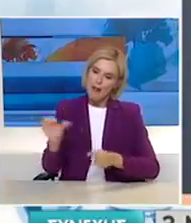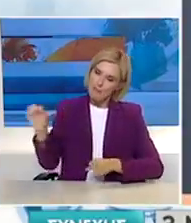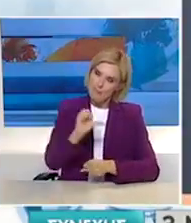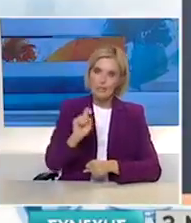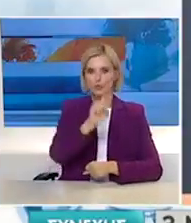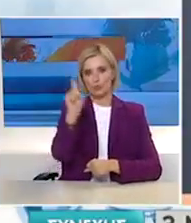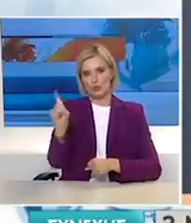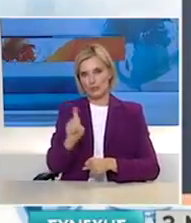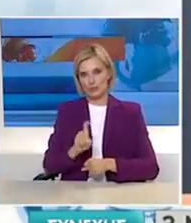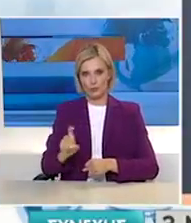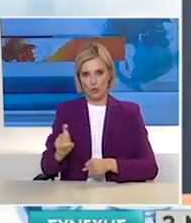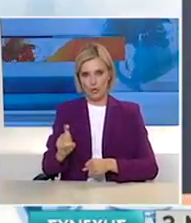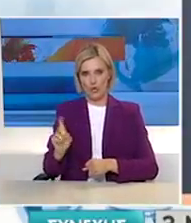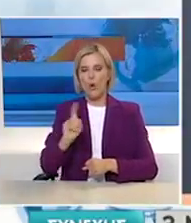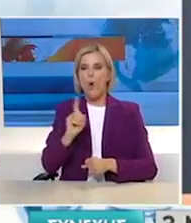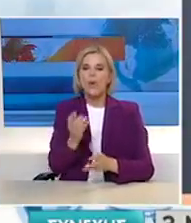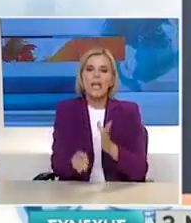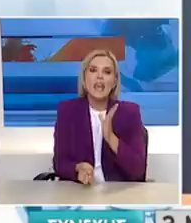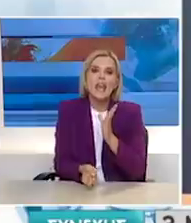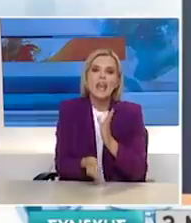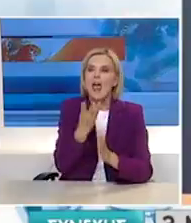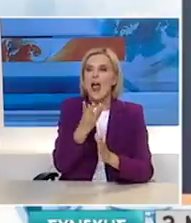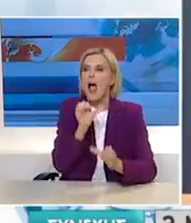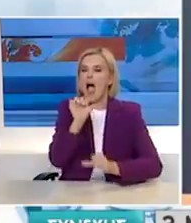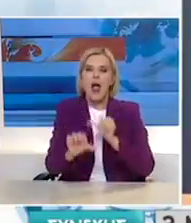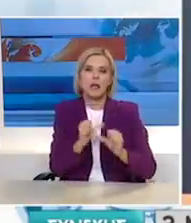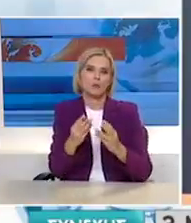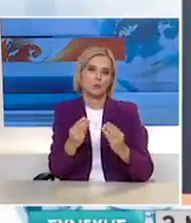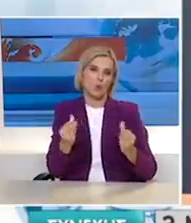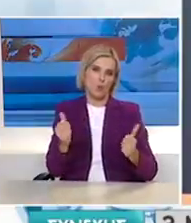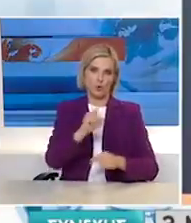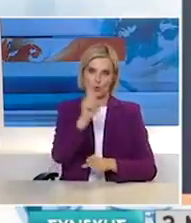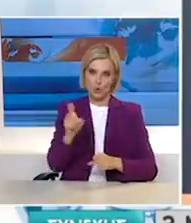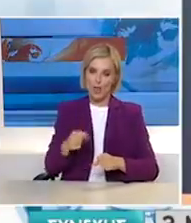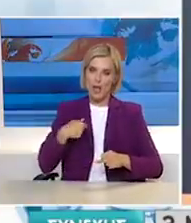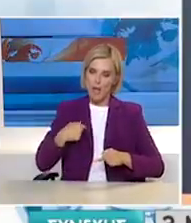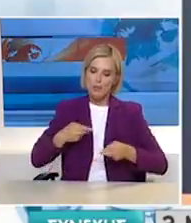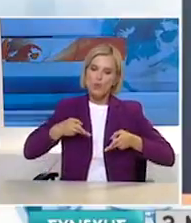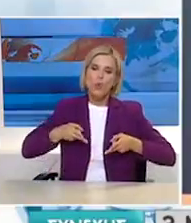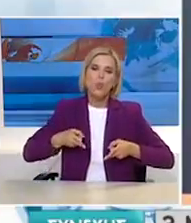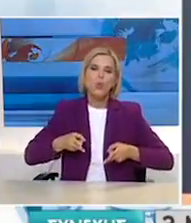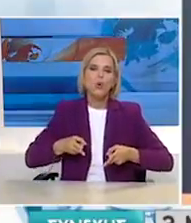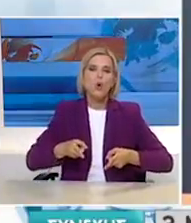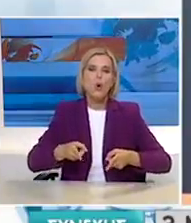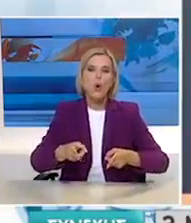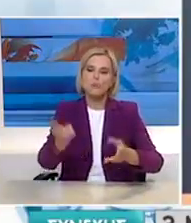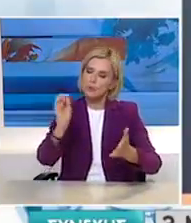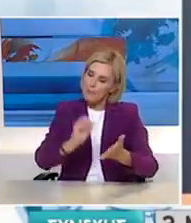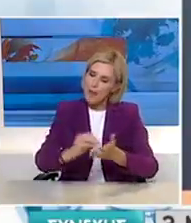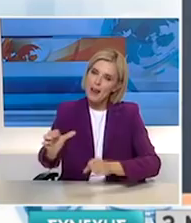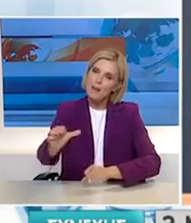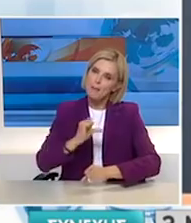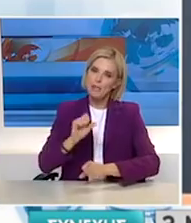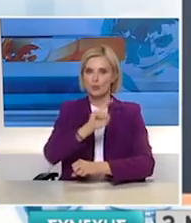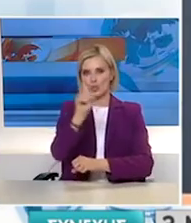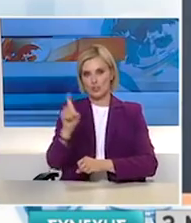κανονικότητα, όπως ισχυρίζονται οι συνάδελφοί μου από την Νότια Κορέα. Ο δρόμος μας προς την επιστροφή κάθε άλλο παρά εύκολος είναι. Η επιφυλακή